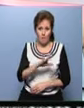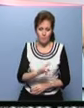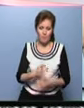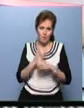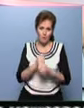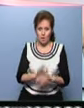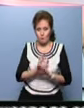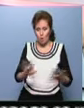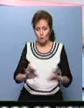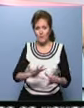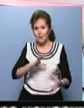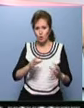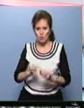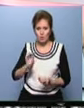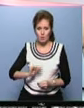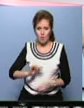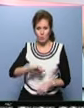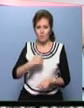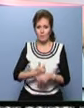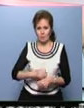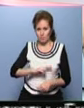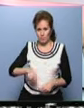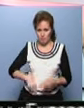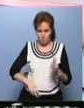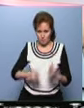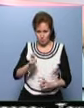работы комиссии гендиректор предприятия Виктор Толмачев.